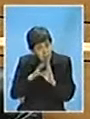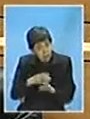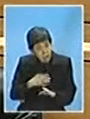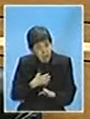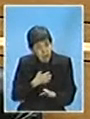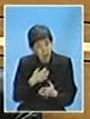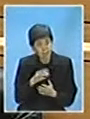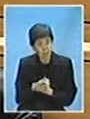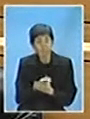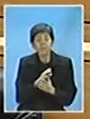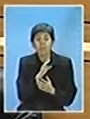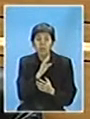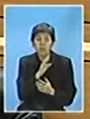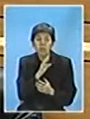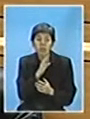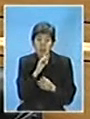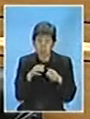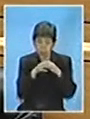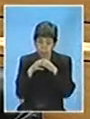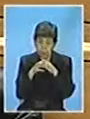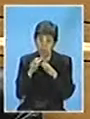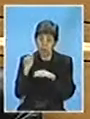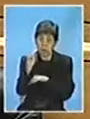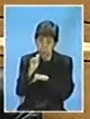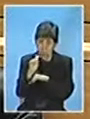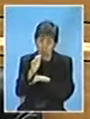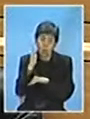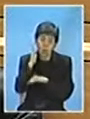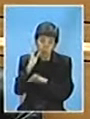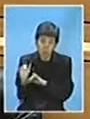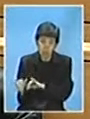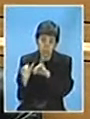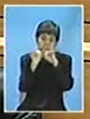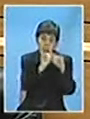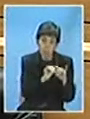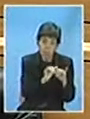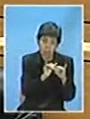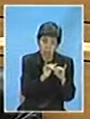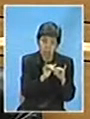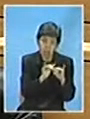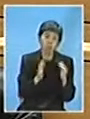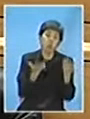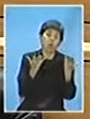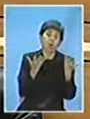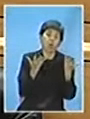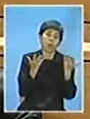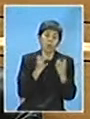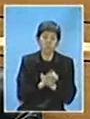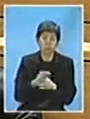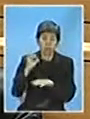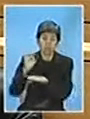าถ้าหากว่าเป็นคณบดีถ้าพรุ่งนี้ย้ายหมดเลยครับตำแหน่งนายกเปลี่ยน